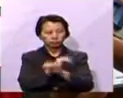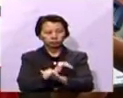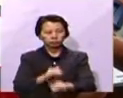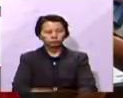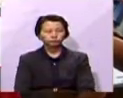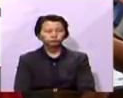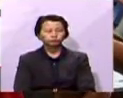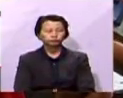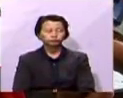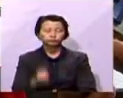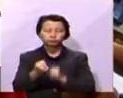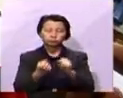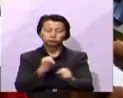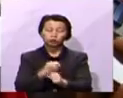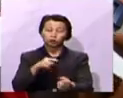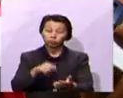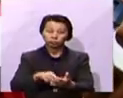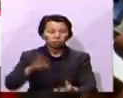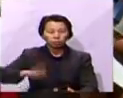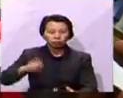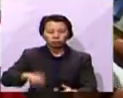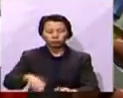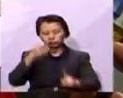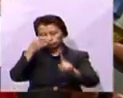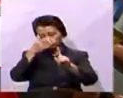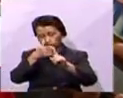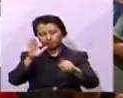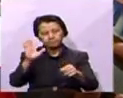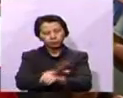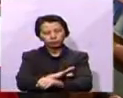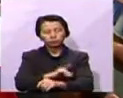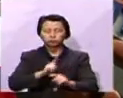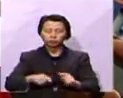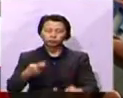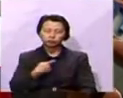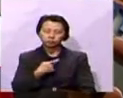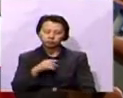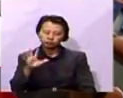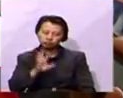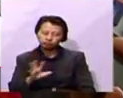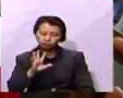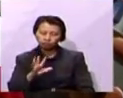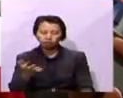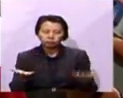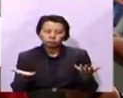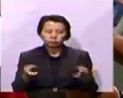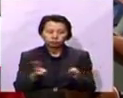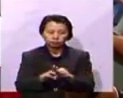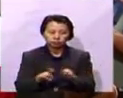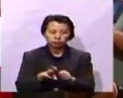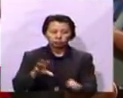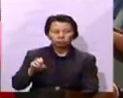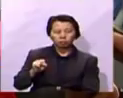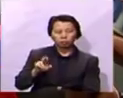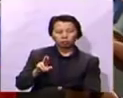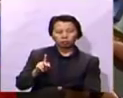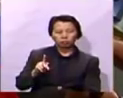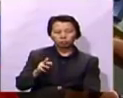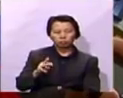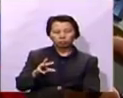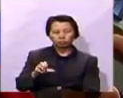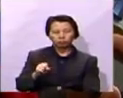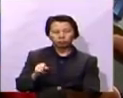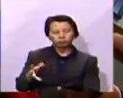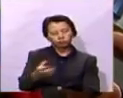tahun ini kita tak belum lagi ada sasaran yang penuh lah, tetapi kita jangkakan macam Sukma yang lepas juga kita jangkakan lebih